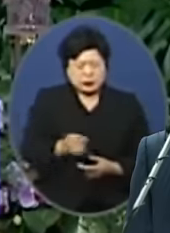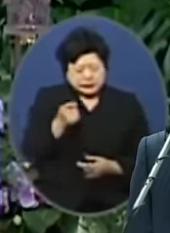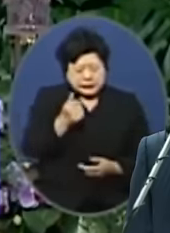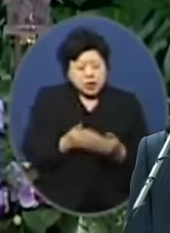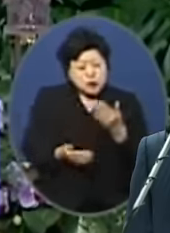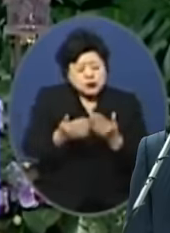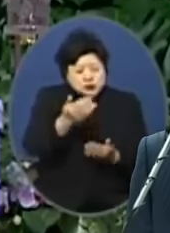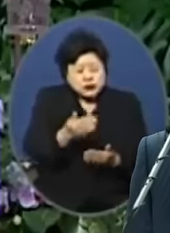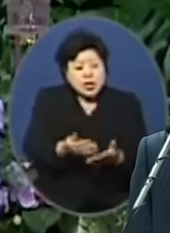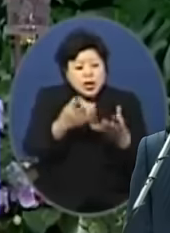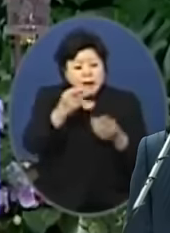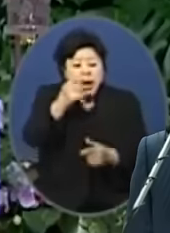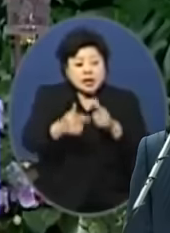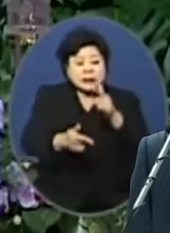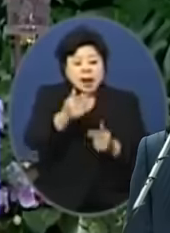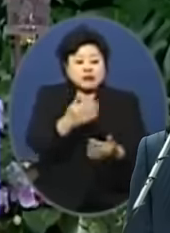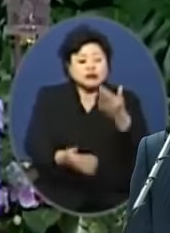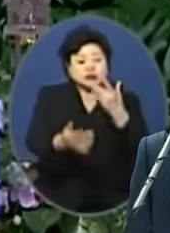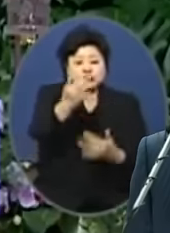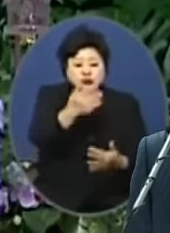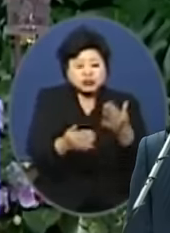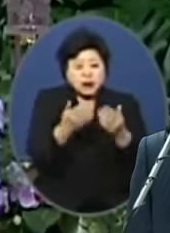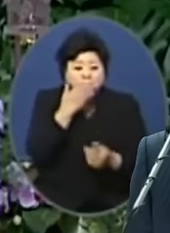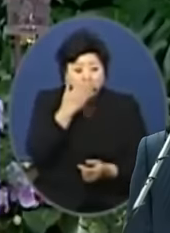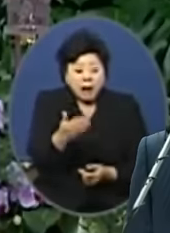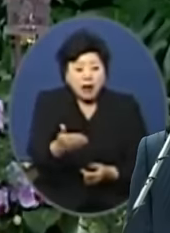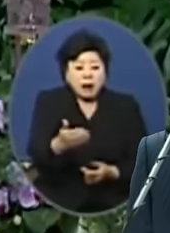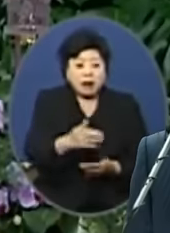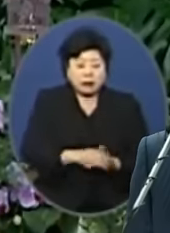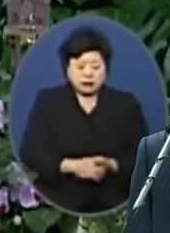불이 얼마나 많은 나무를 태우는가.